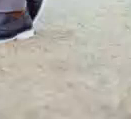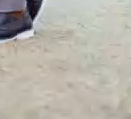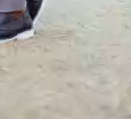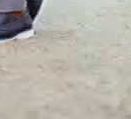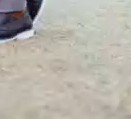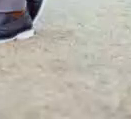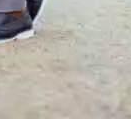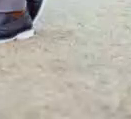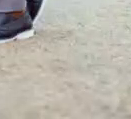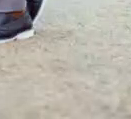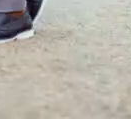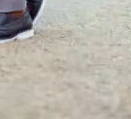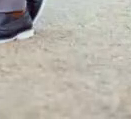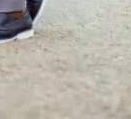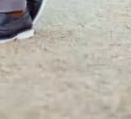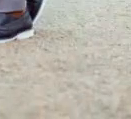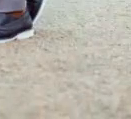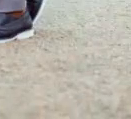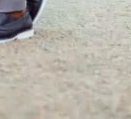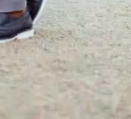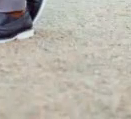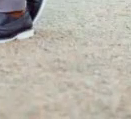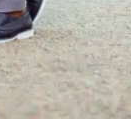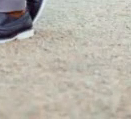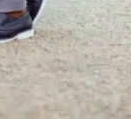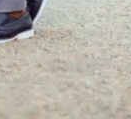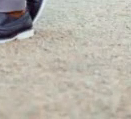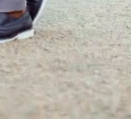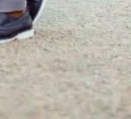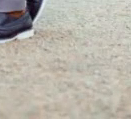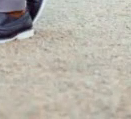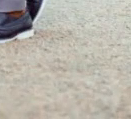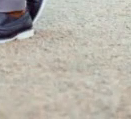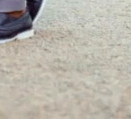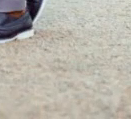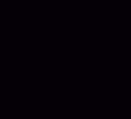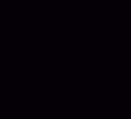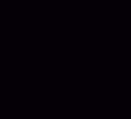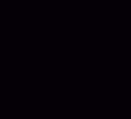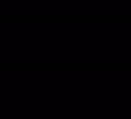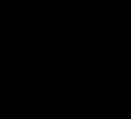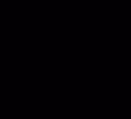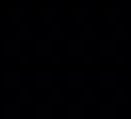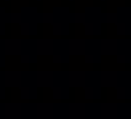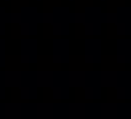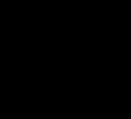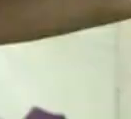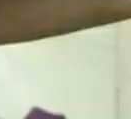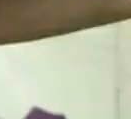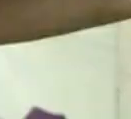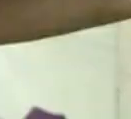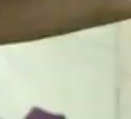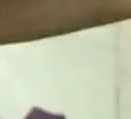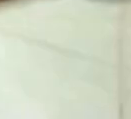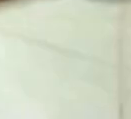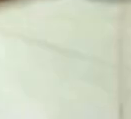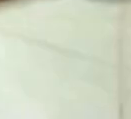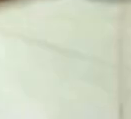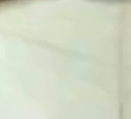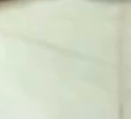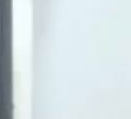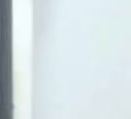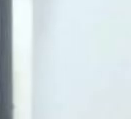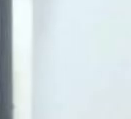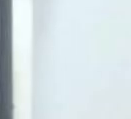mafundi. Huu ni wakati wako wa kufurahia ubunifu bora kwa mafundi wa ubunifu na ubezi katika fani. Buff Designer ni mabingwa ushonaji suti